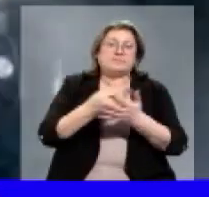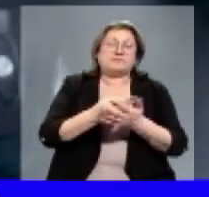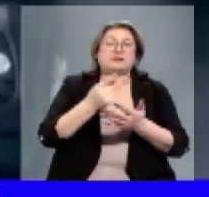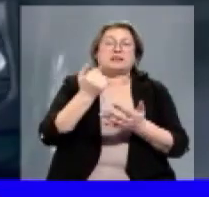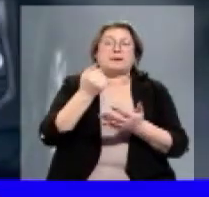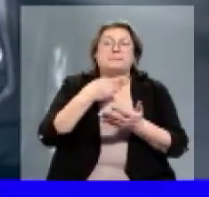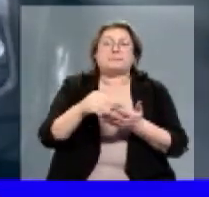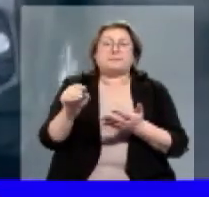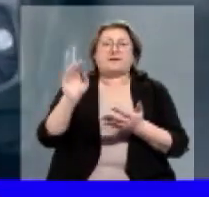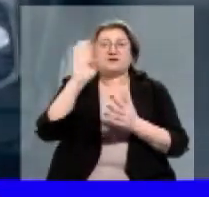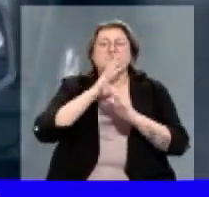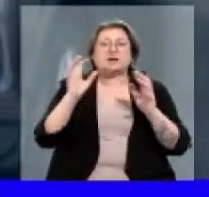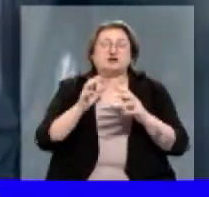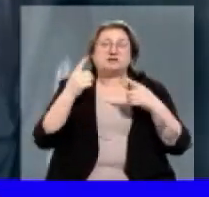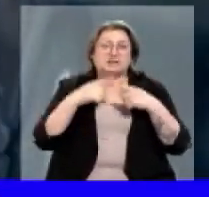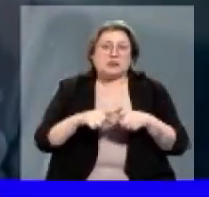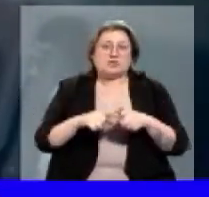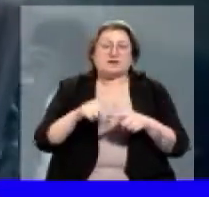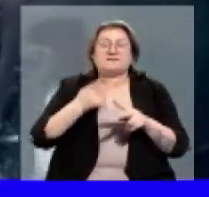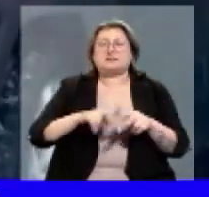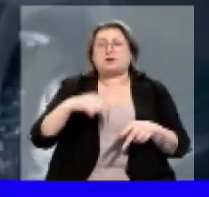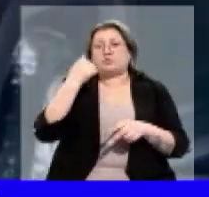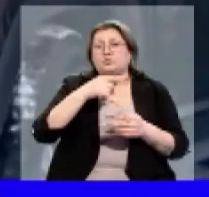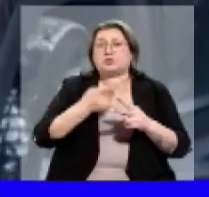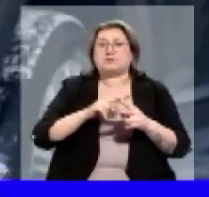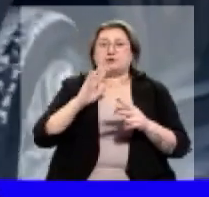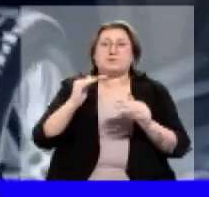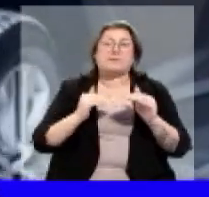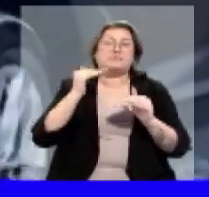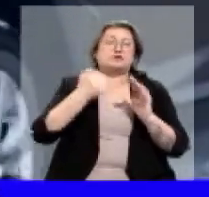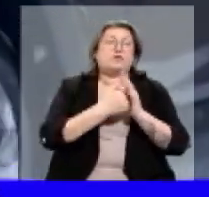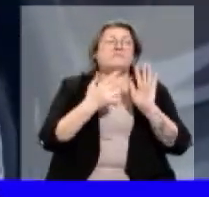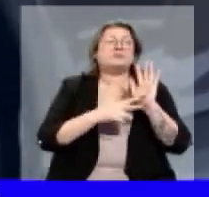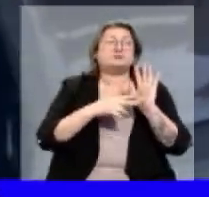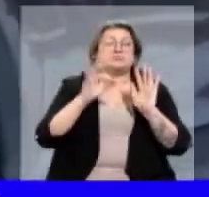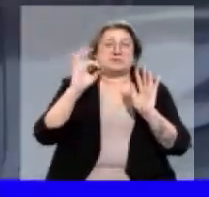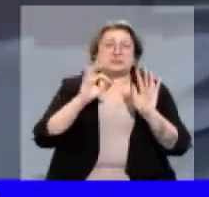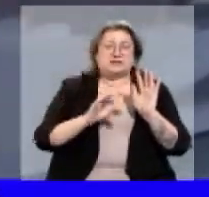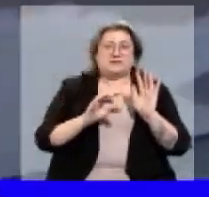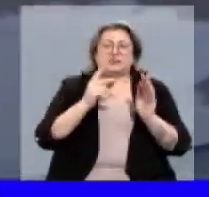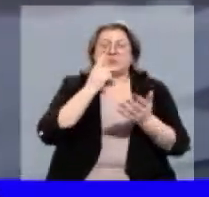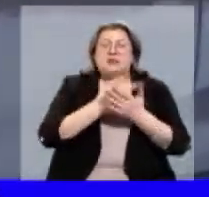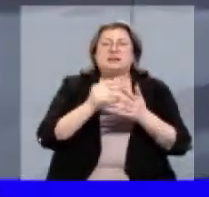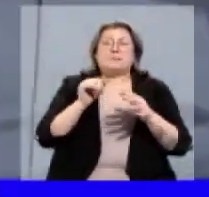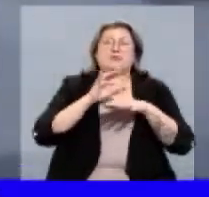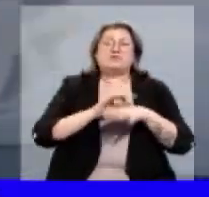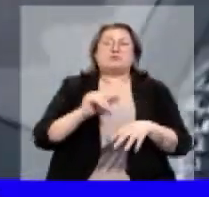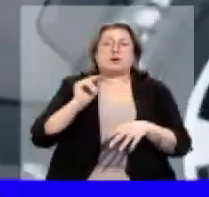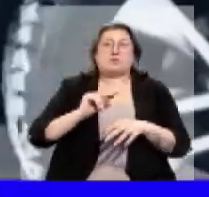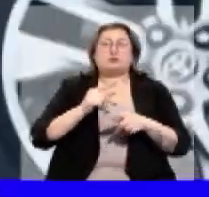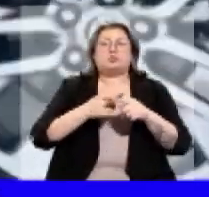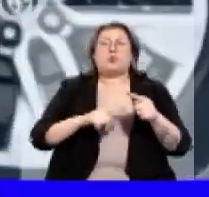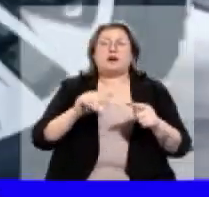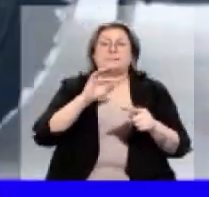приобретение водосберегающих технологий. В этом году эту планку планируется поднять до 80%. Несмотря на проводимую работу,